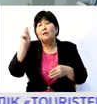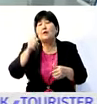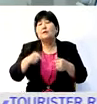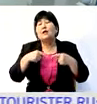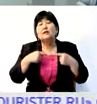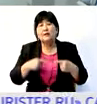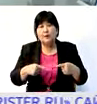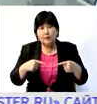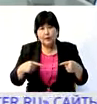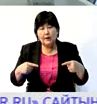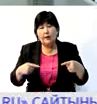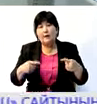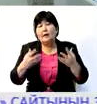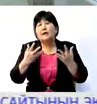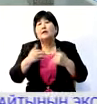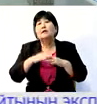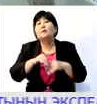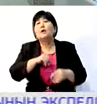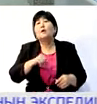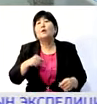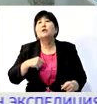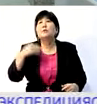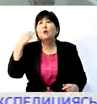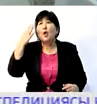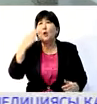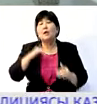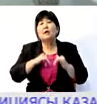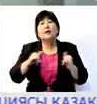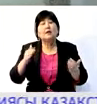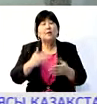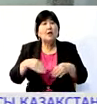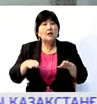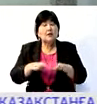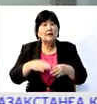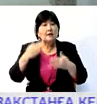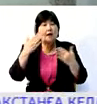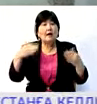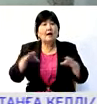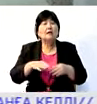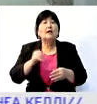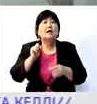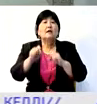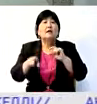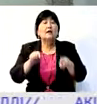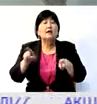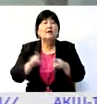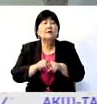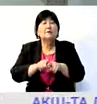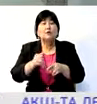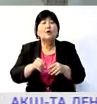түрлі есептер шығарып, өзіміздің логикамызды дамыта түстік. Және де халықаралық ПИЗА тапсырмаларын орындап,